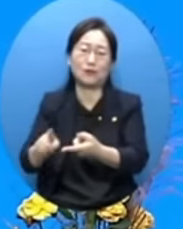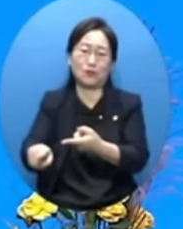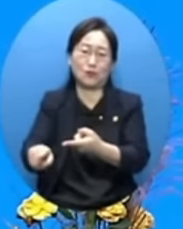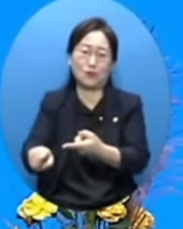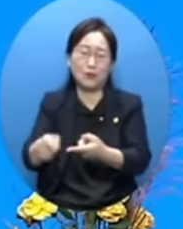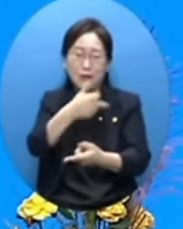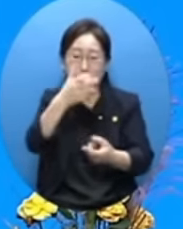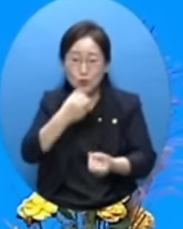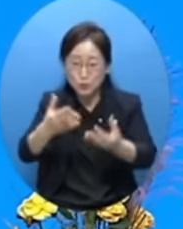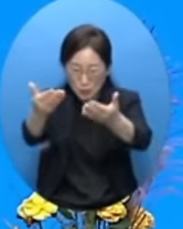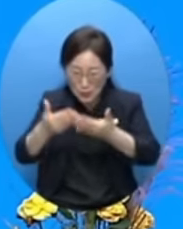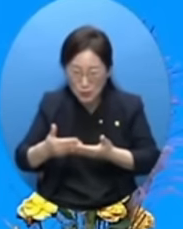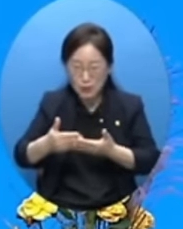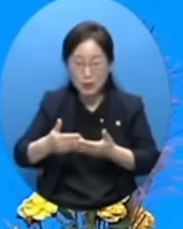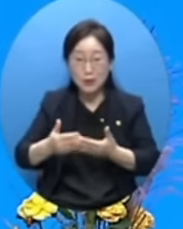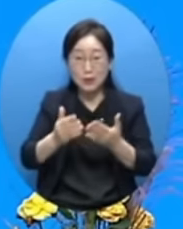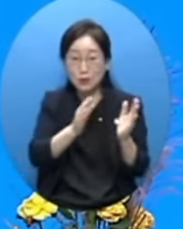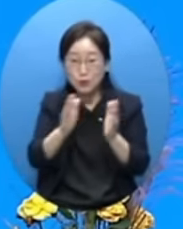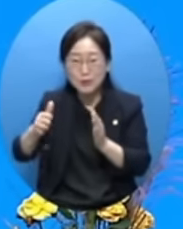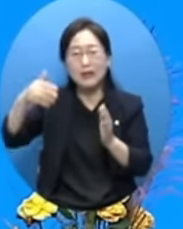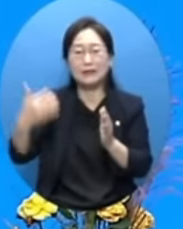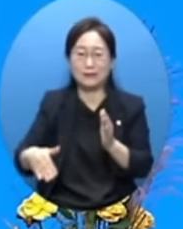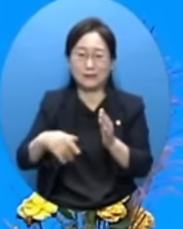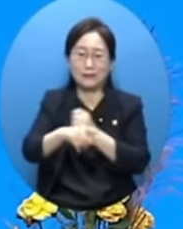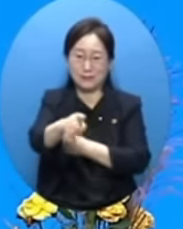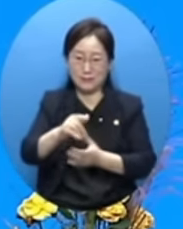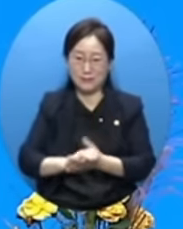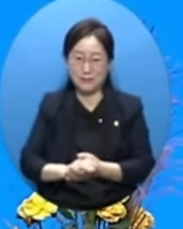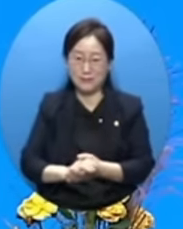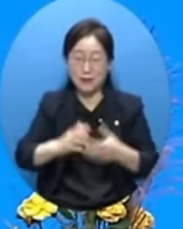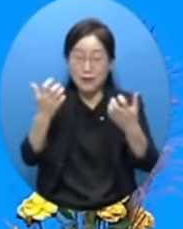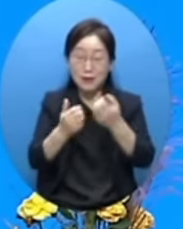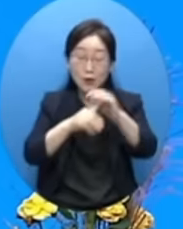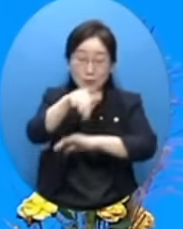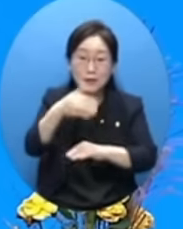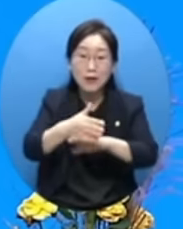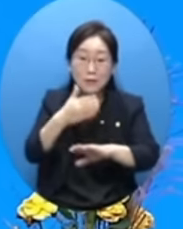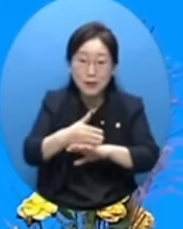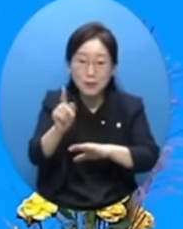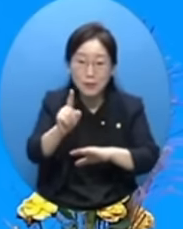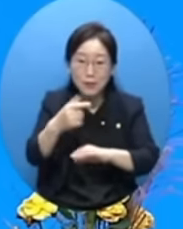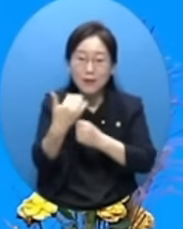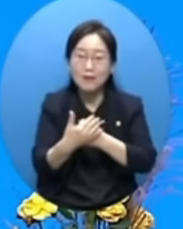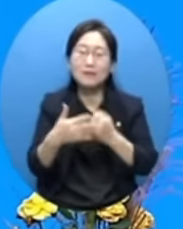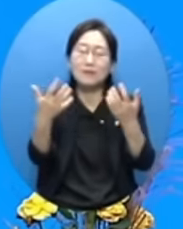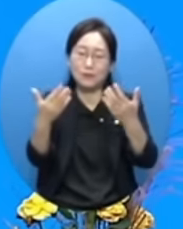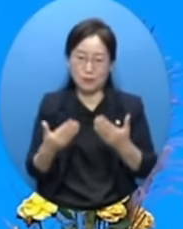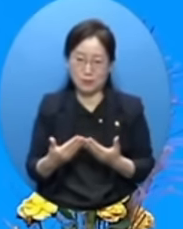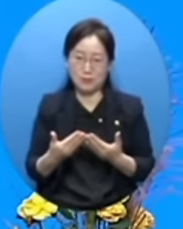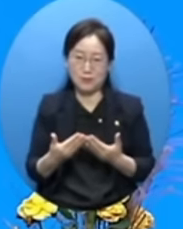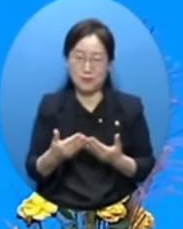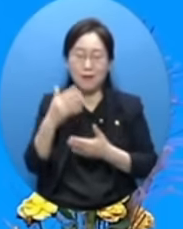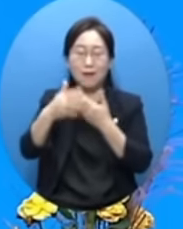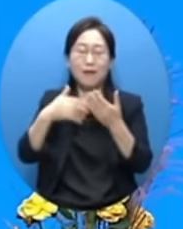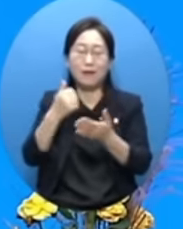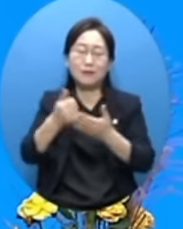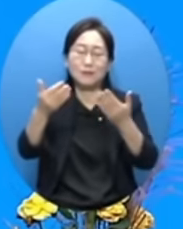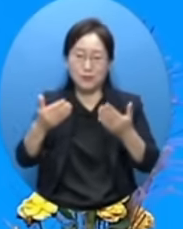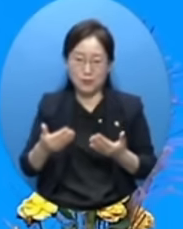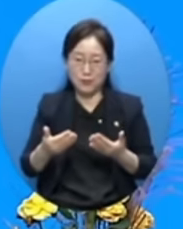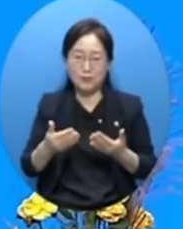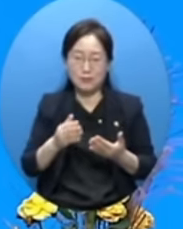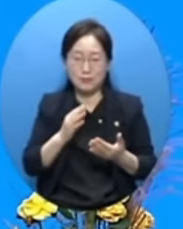안 되는 사람인 것을 잊지 말아야 되는 것입니다. 넘치는 감사와 넘치는 은혜를 우리에게 하나님께서 주시는